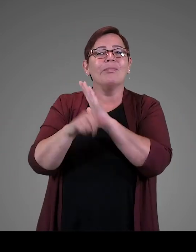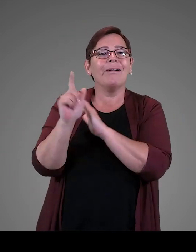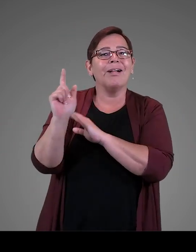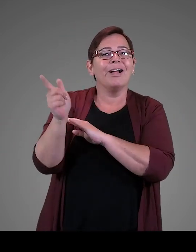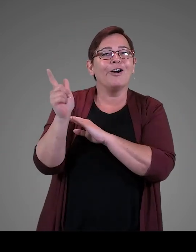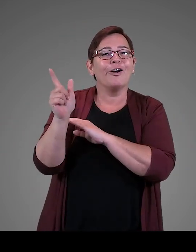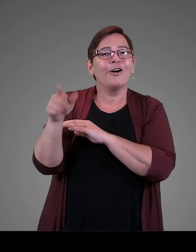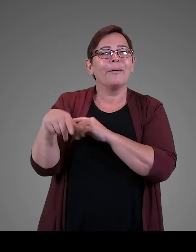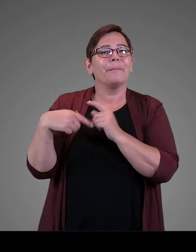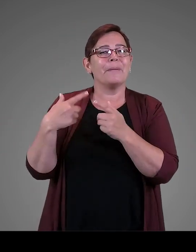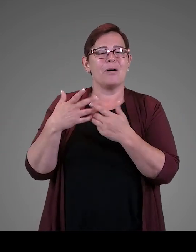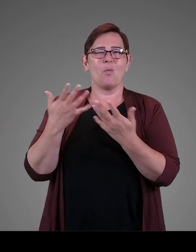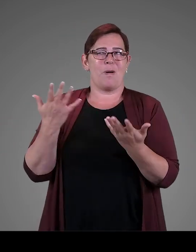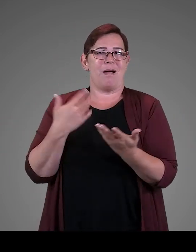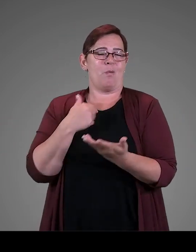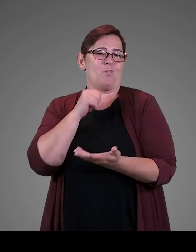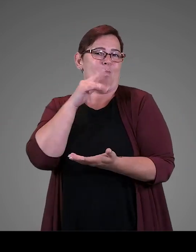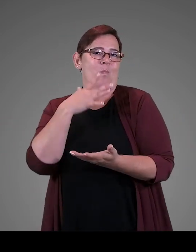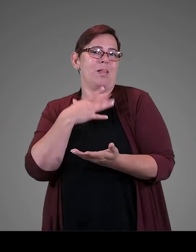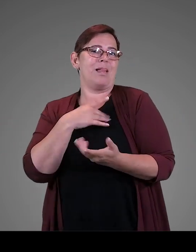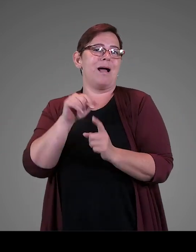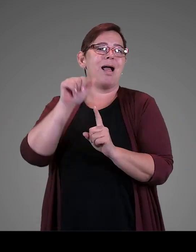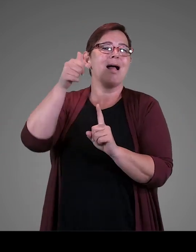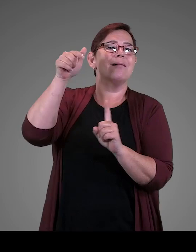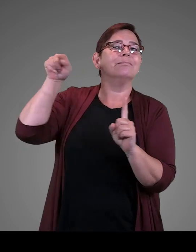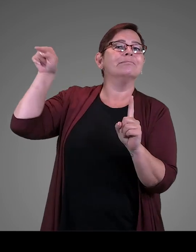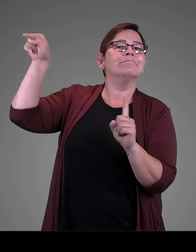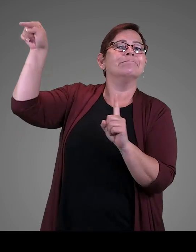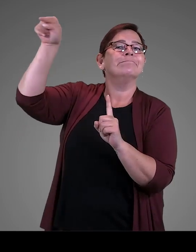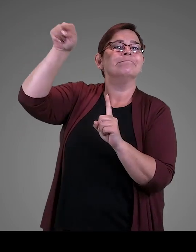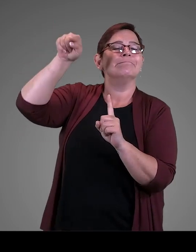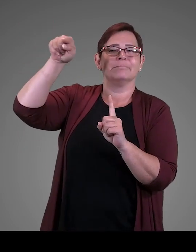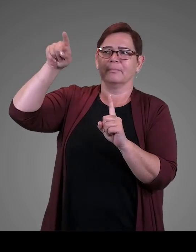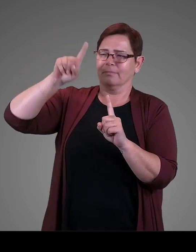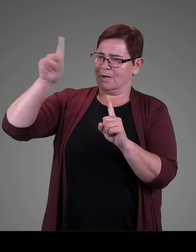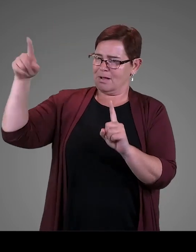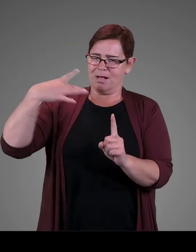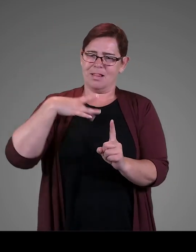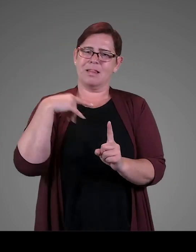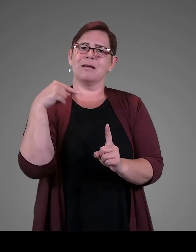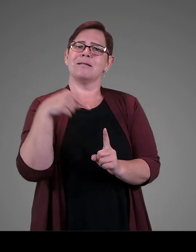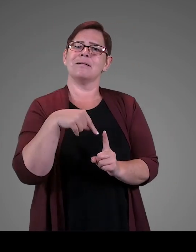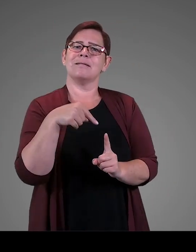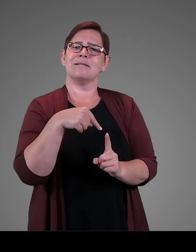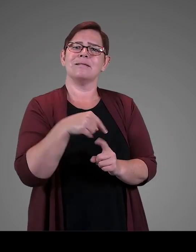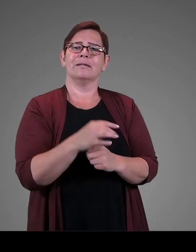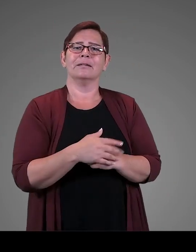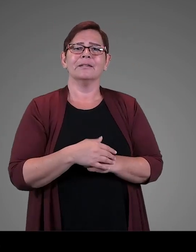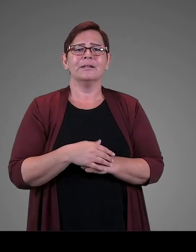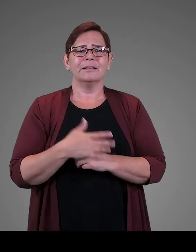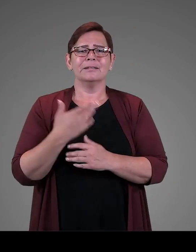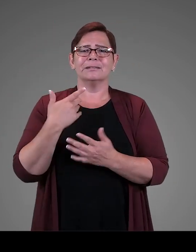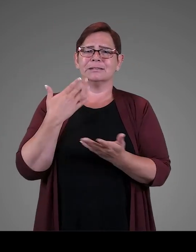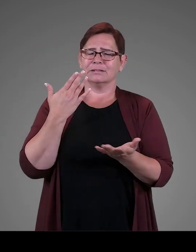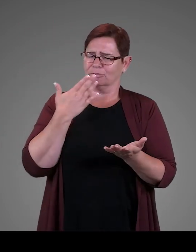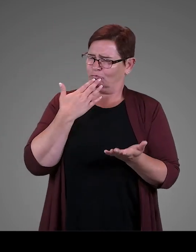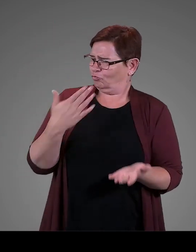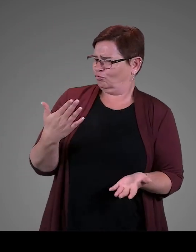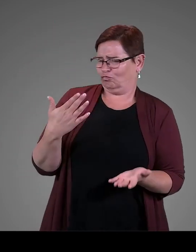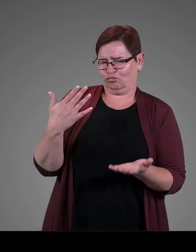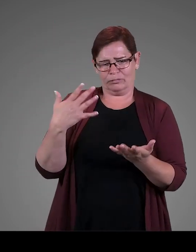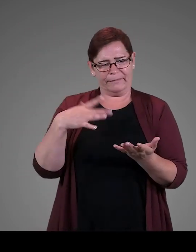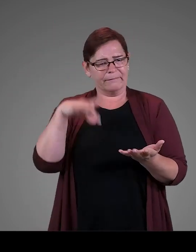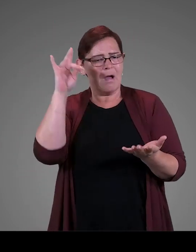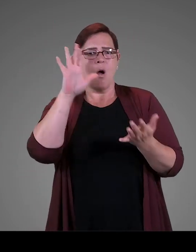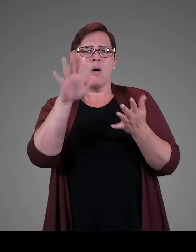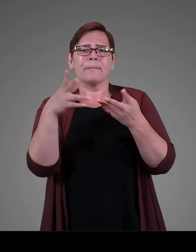cette communauté-là. Puis, on peut en parler en plus en détail après, là, des trucs que j'aimais pas ailleurs, que